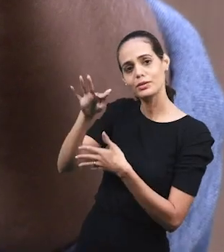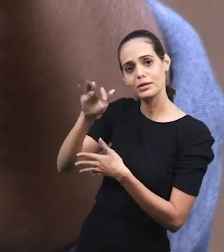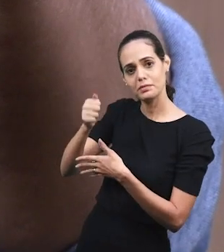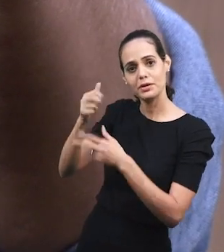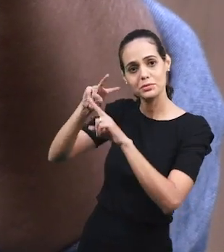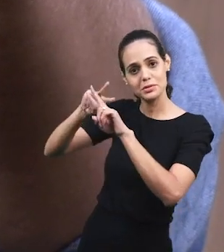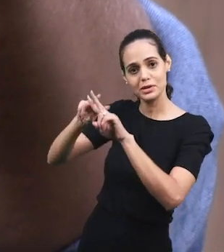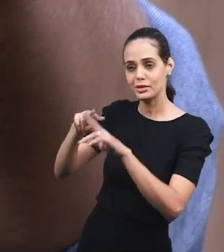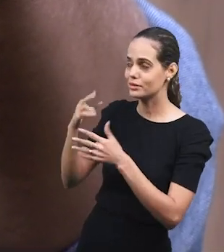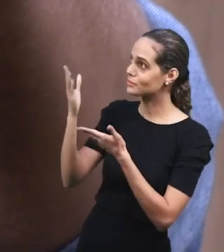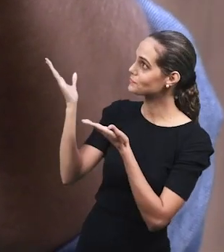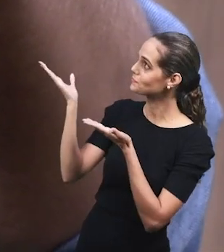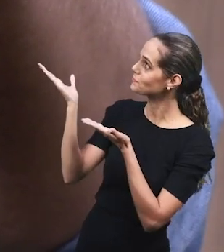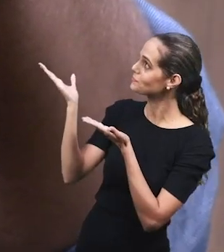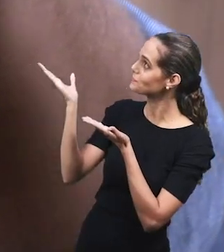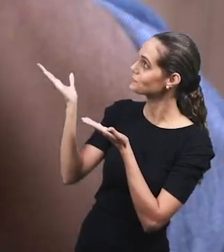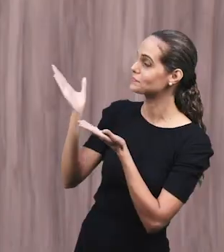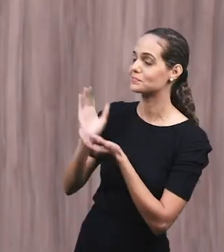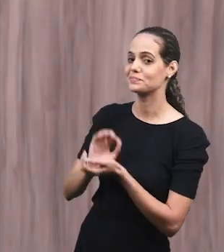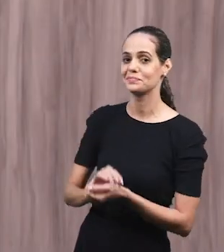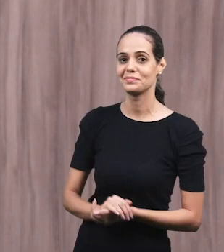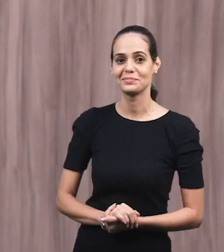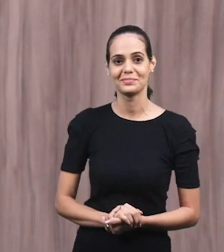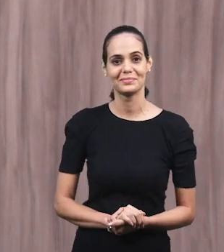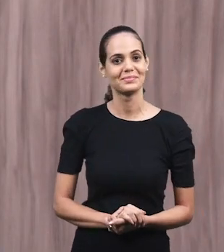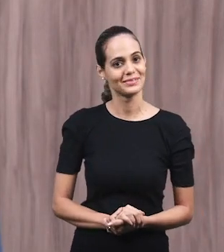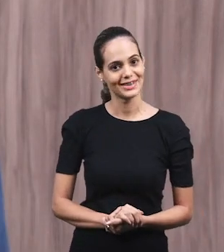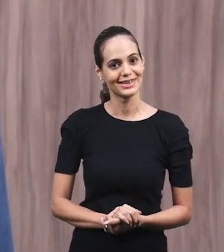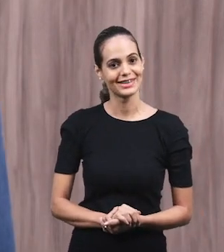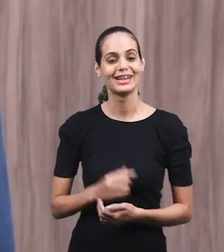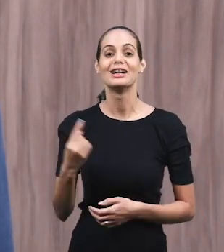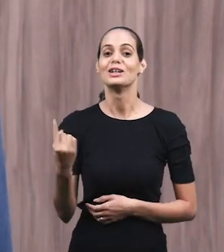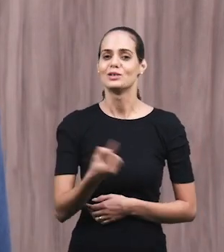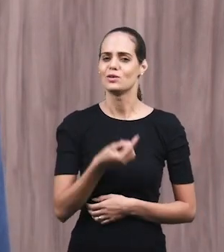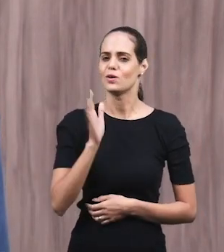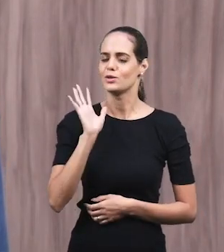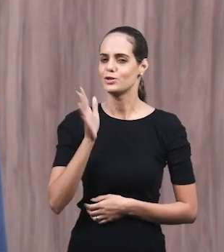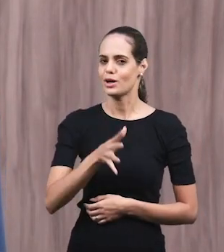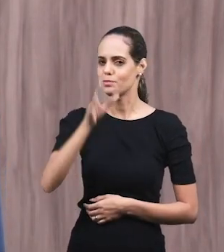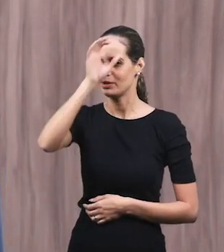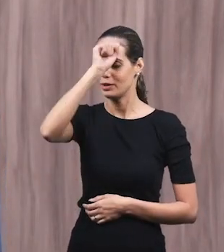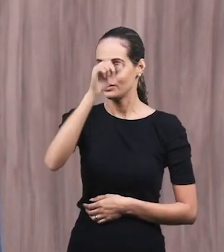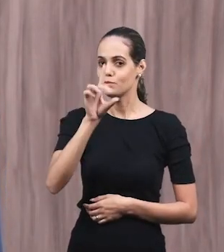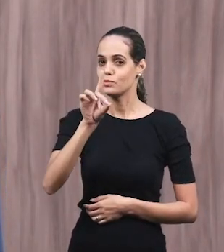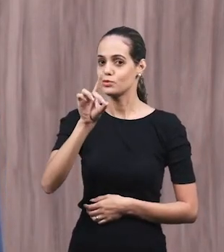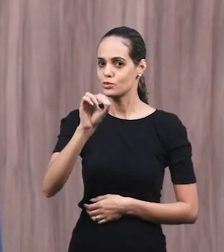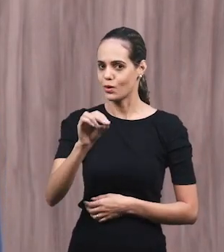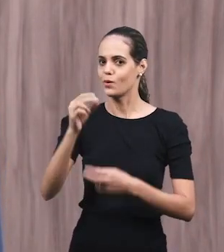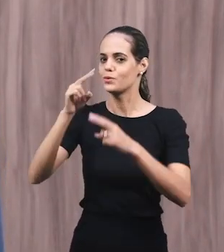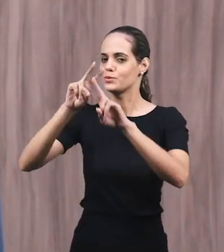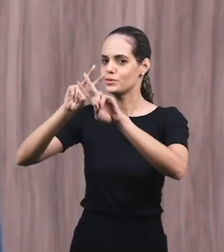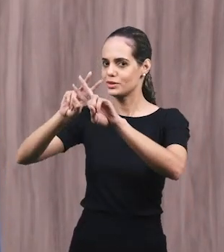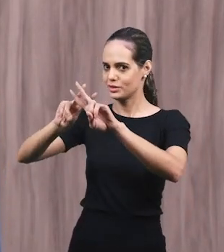Voici la note Fa dièse. Nous avons déjà appris Do dièse.